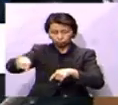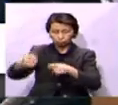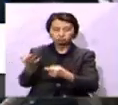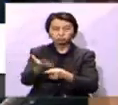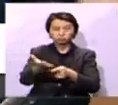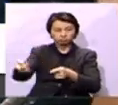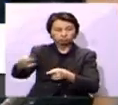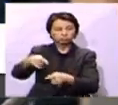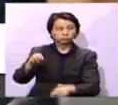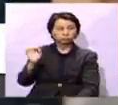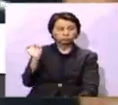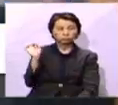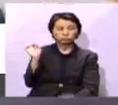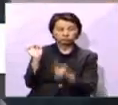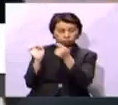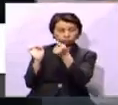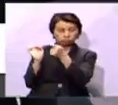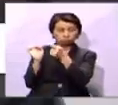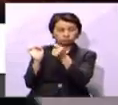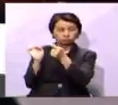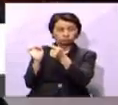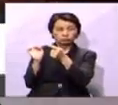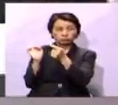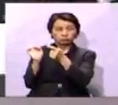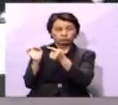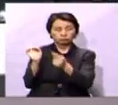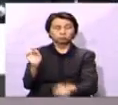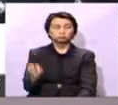inilah. Berbentuk macam ni.